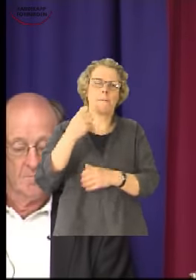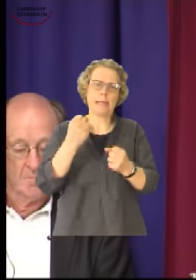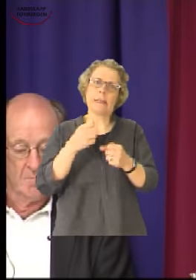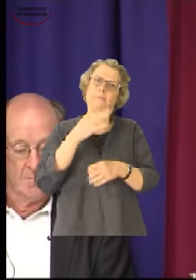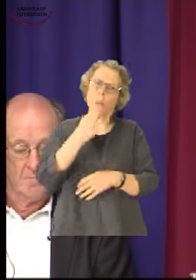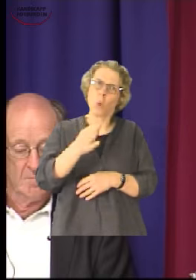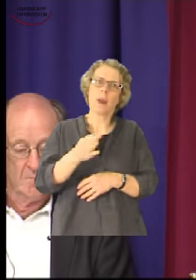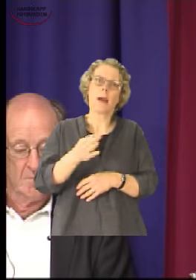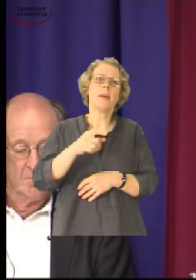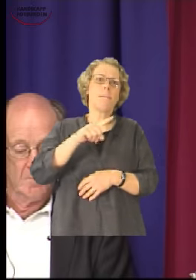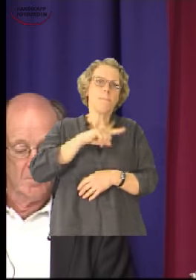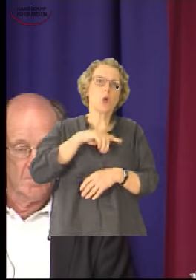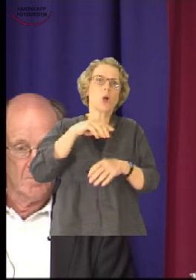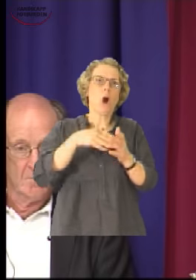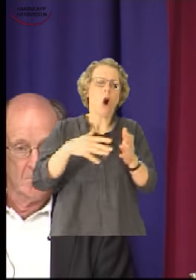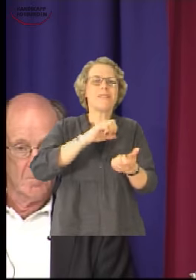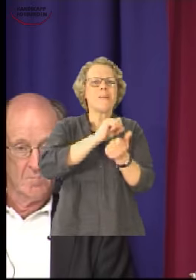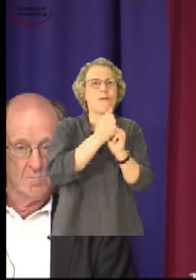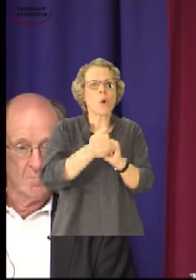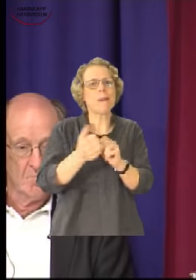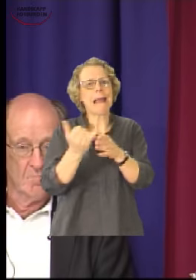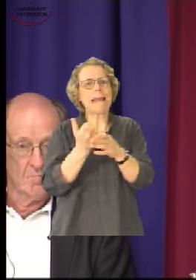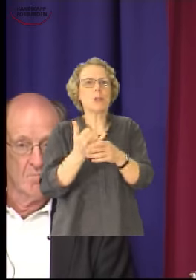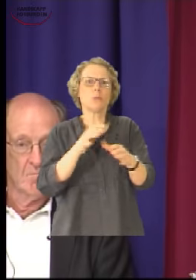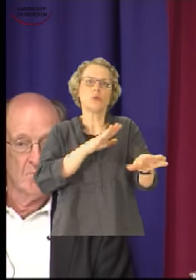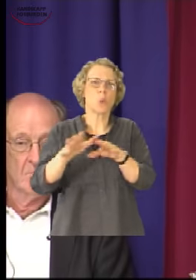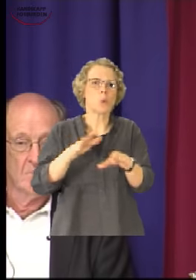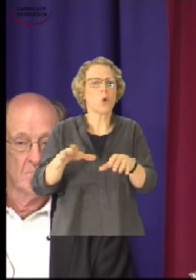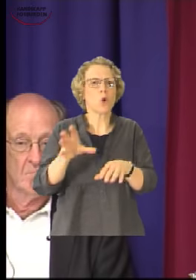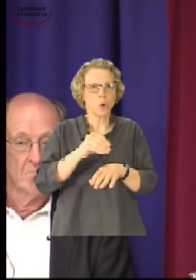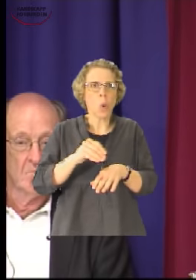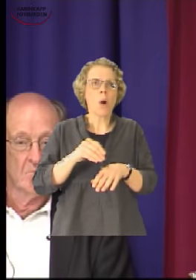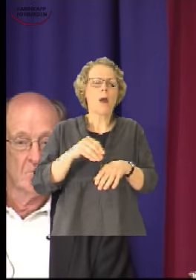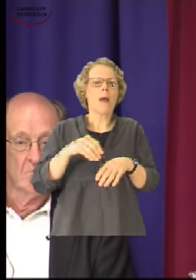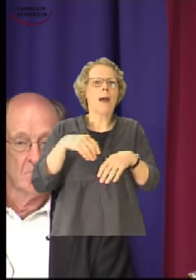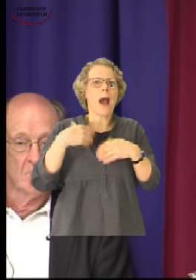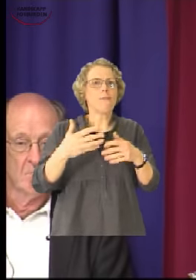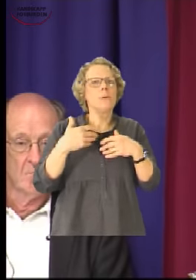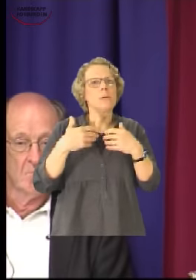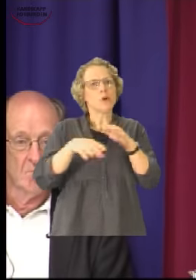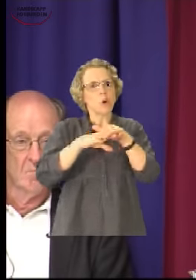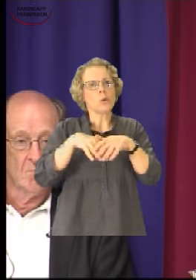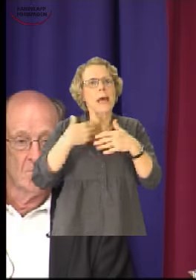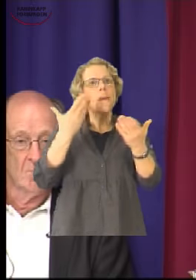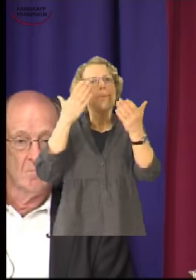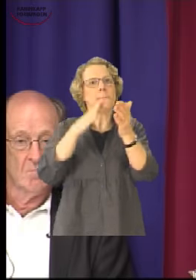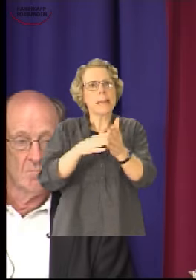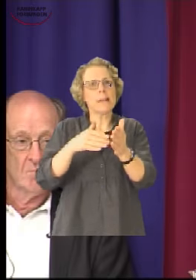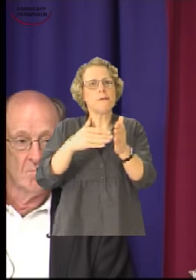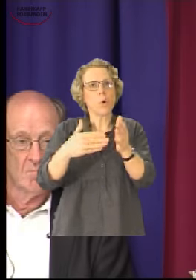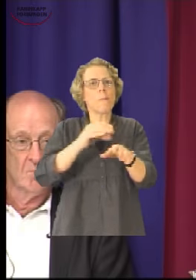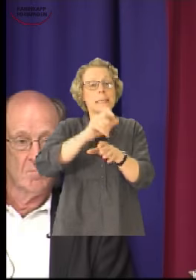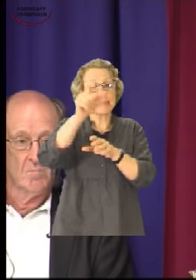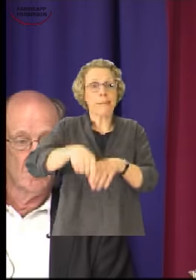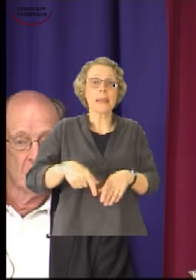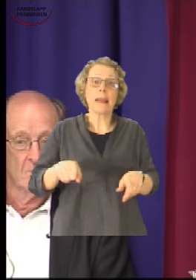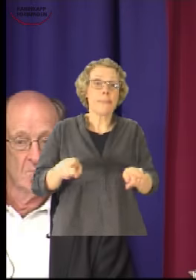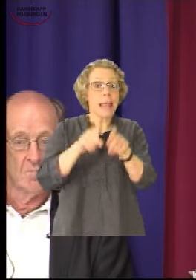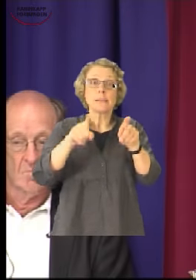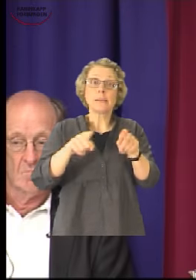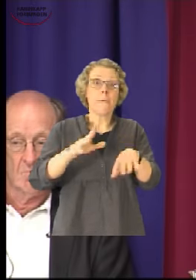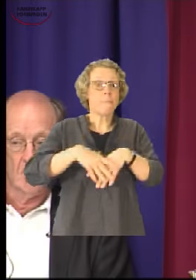av reformerna på sjukvårdsområdet har liksom utgått från en bild av patienten att det är en person som är huvudsakligen frisk, blir sjuk,